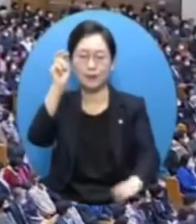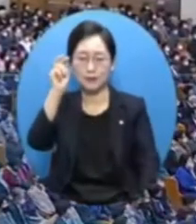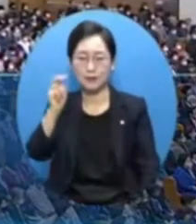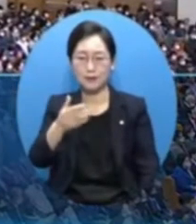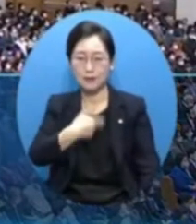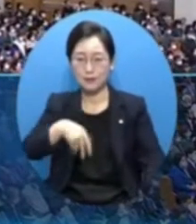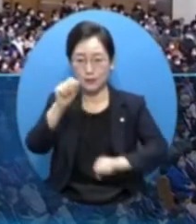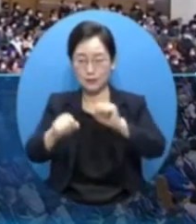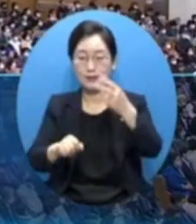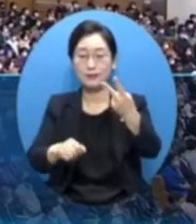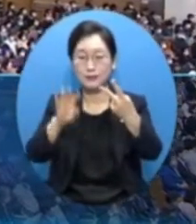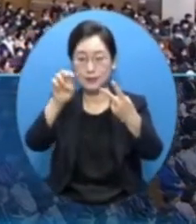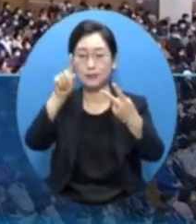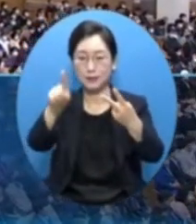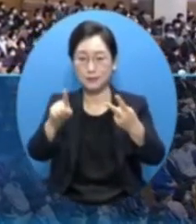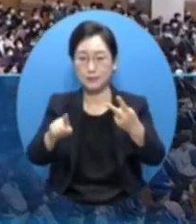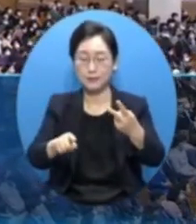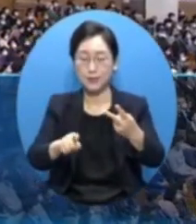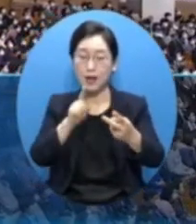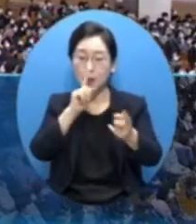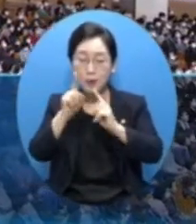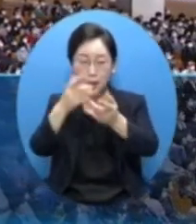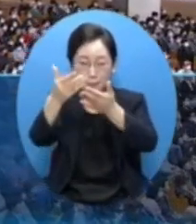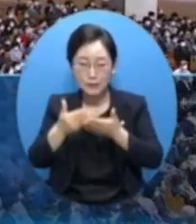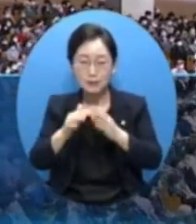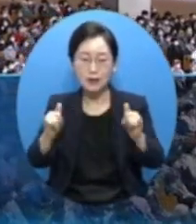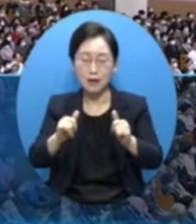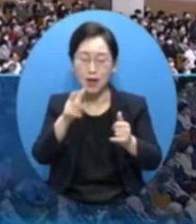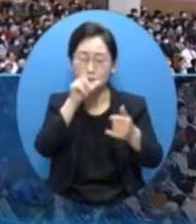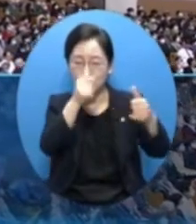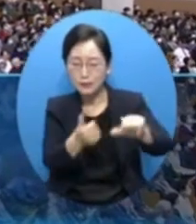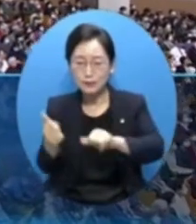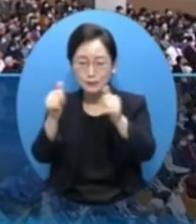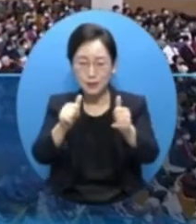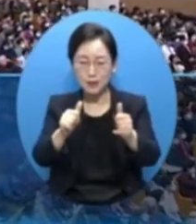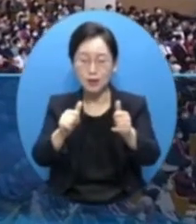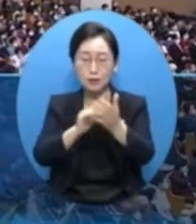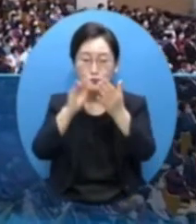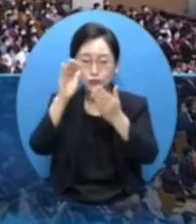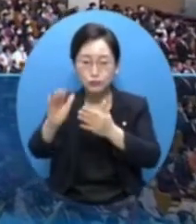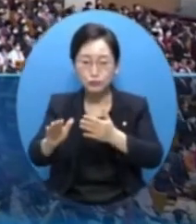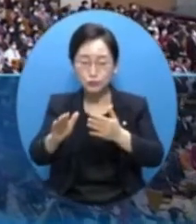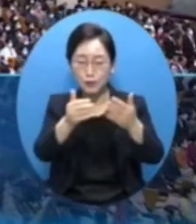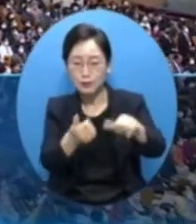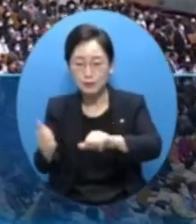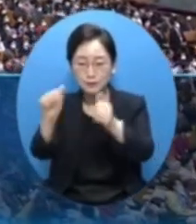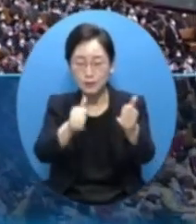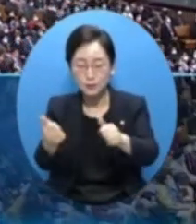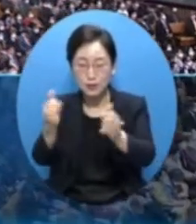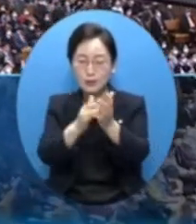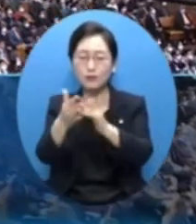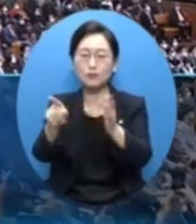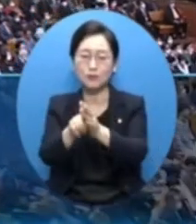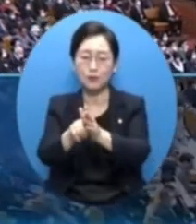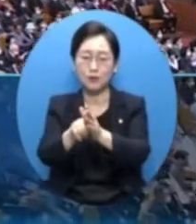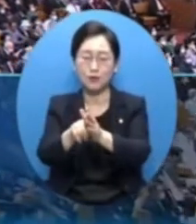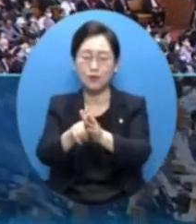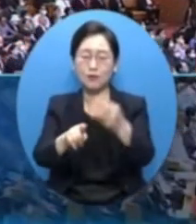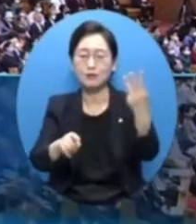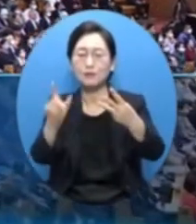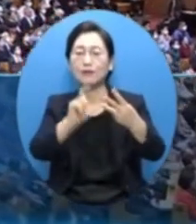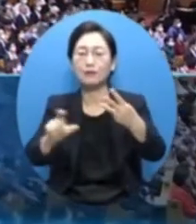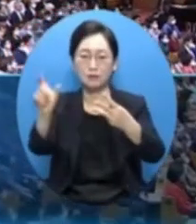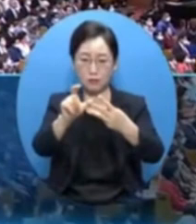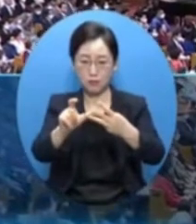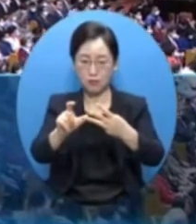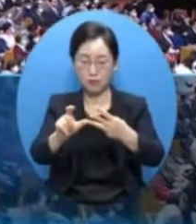2장 41절입니다. 그 말을 받은 사람들은 침례를 받으며 이날에 신도의 수가 3천이나 더하더라. 그 결과 교회가